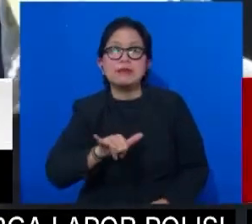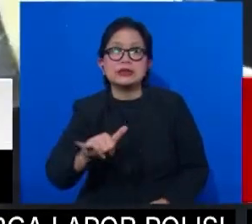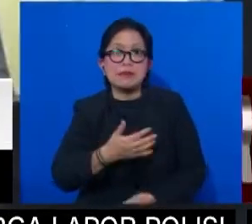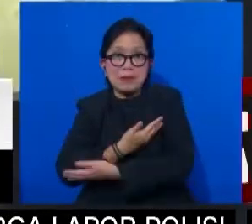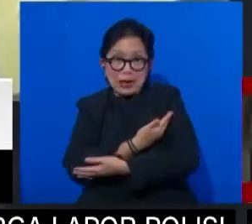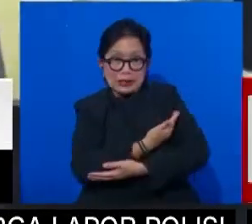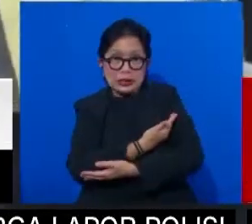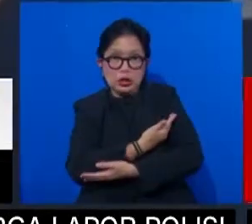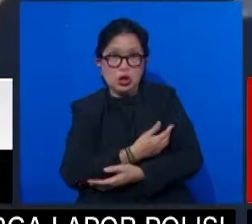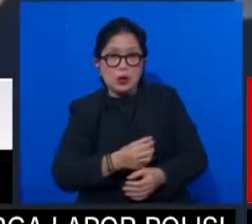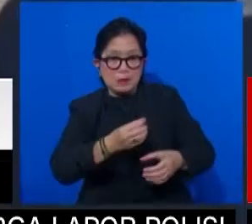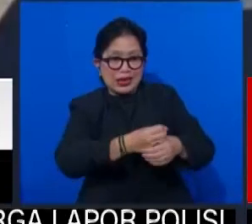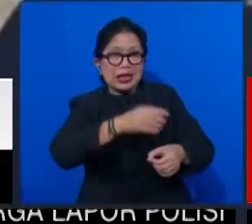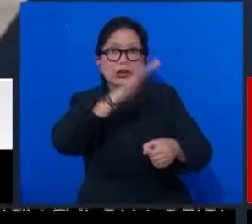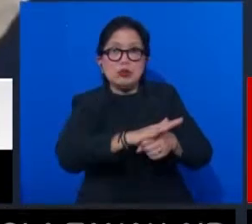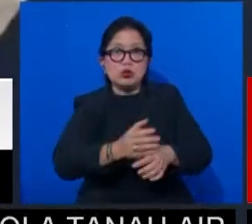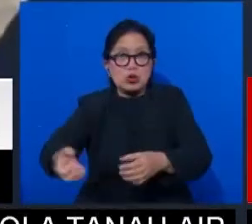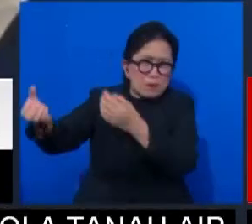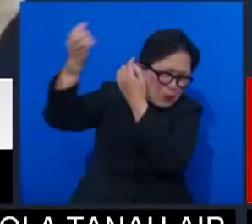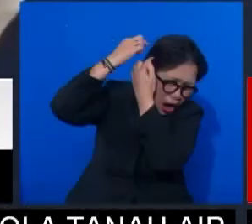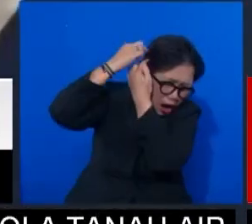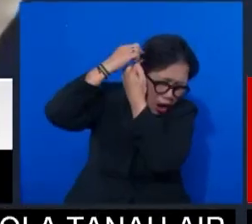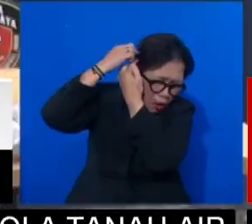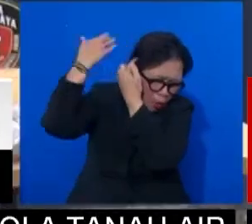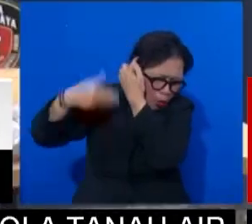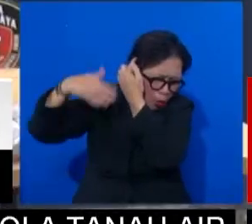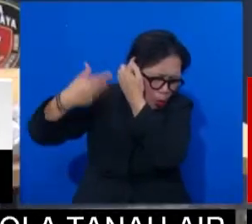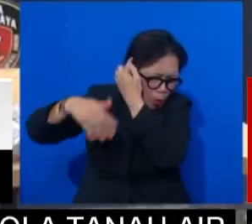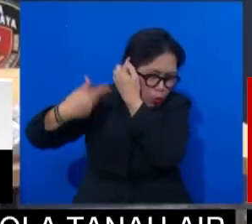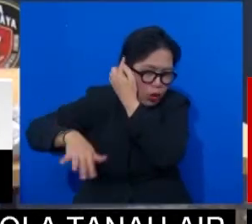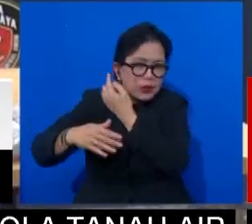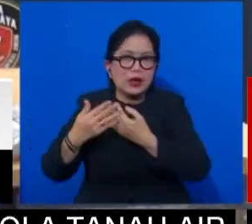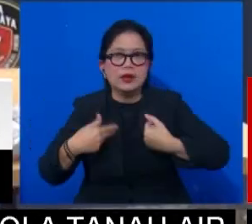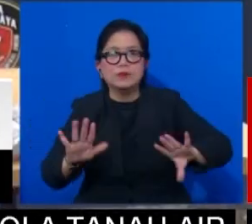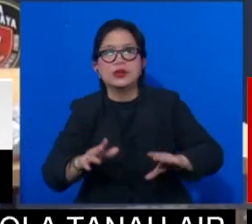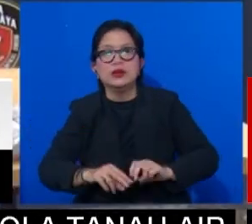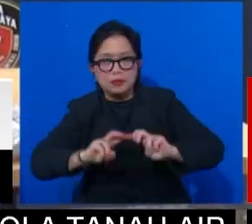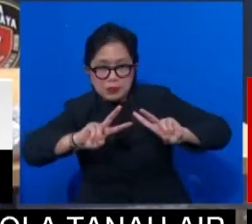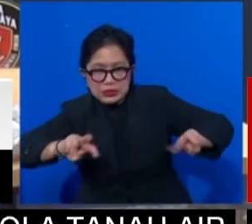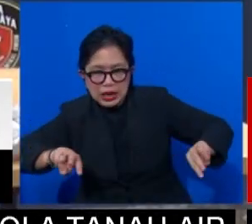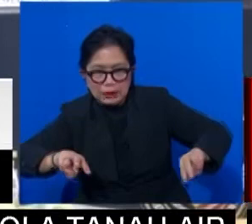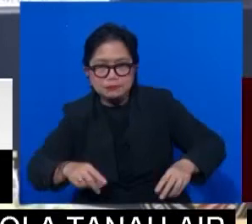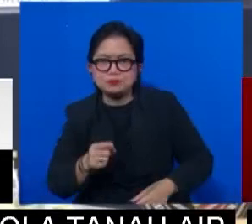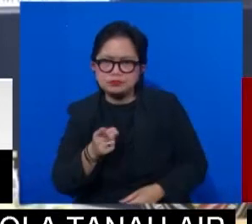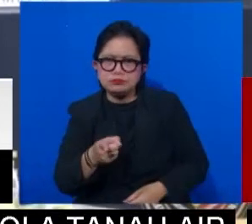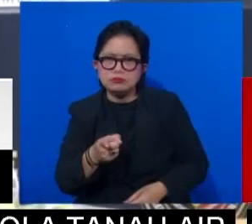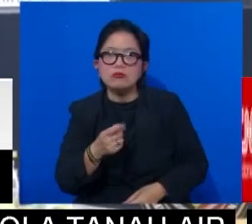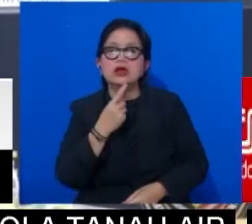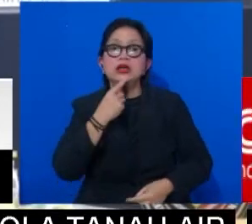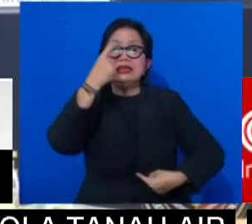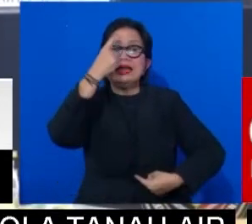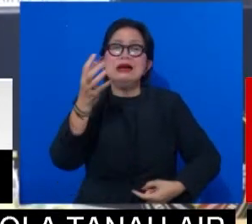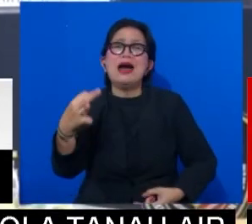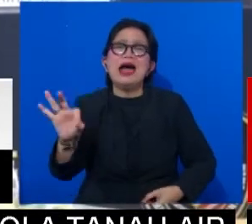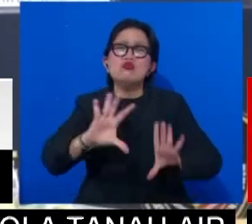diserang menggunakan tabung gas hingga kepala korban terluka parah. Hasil pemeriksaan juga mengungkap para tersangka ternyata baru